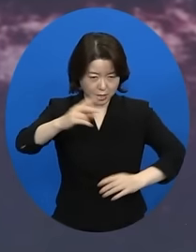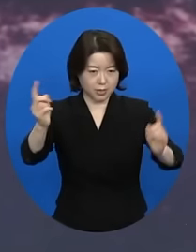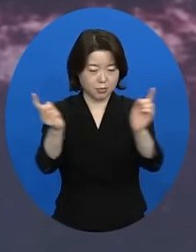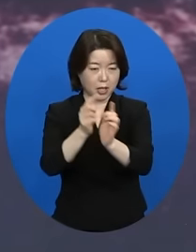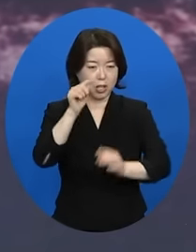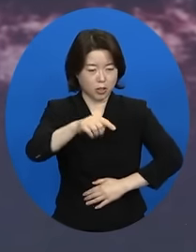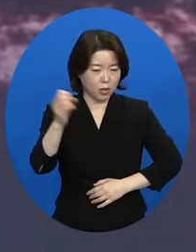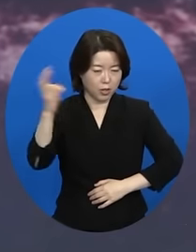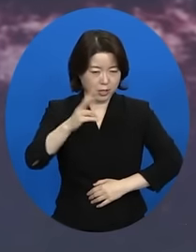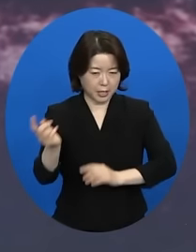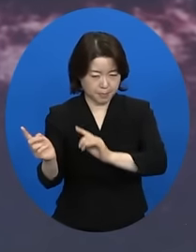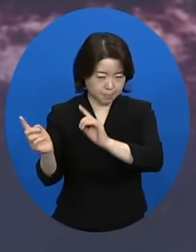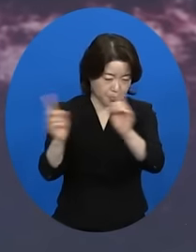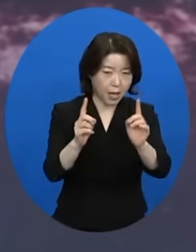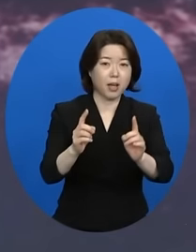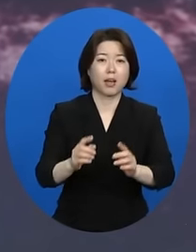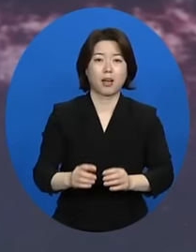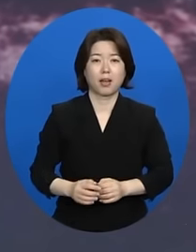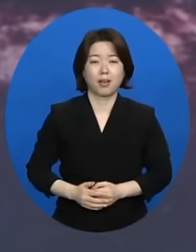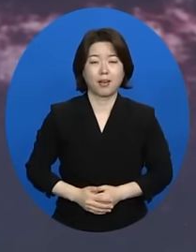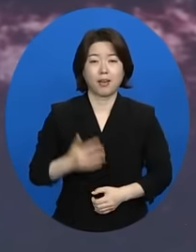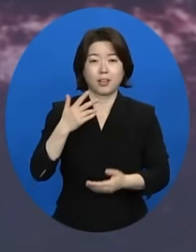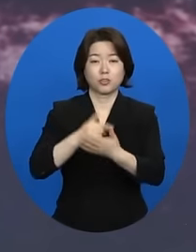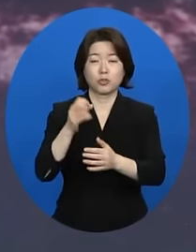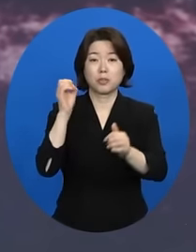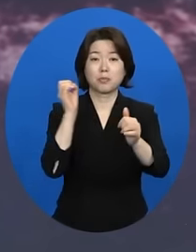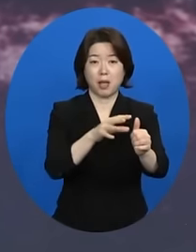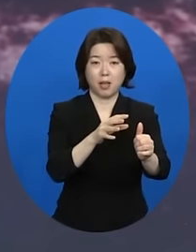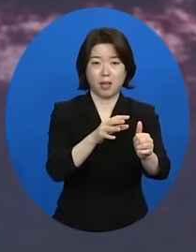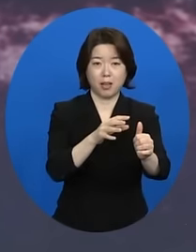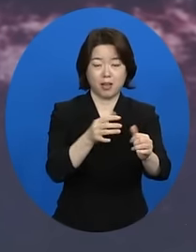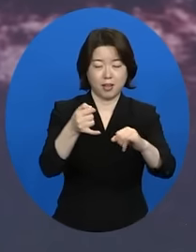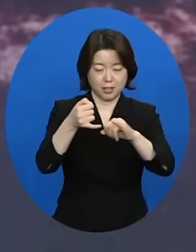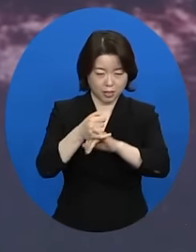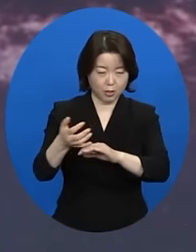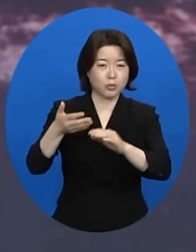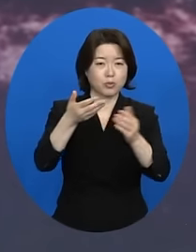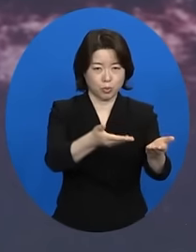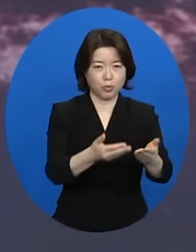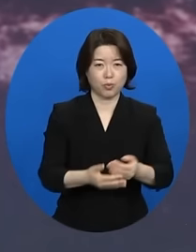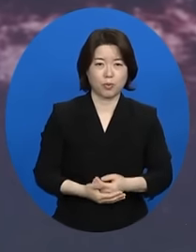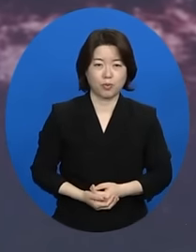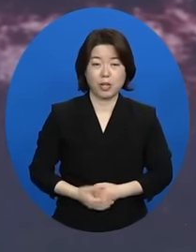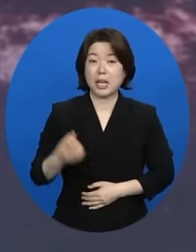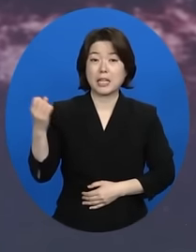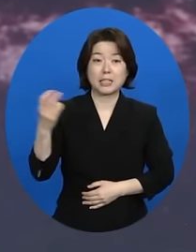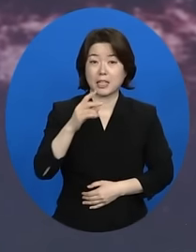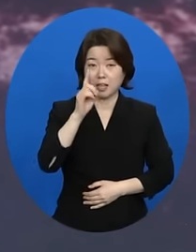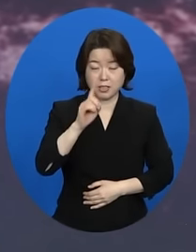다시 소생시킬 것이다. 주님께서 말씀하시면서 약속하시는 거예요. 그러면서 다시